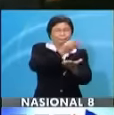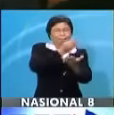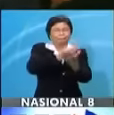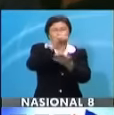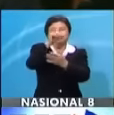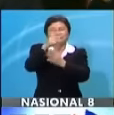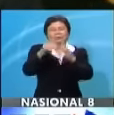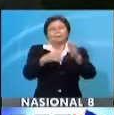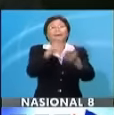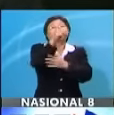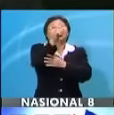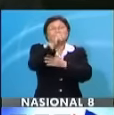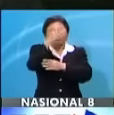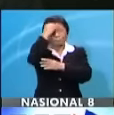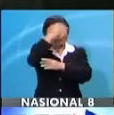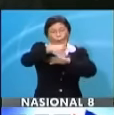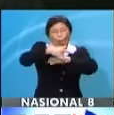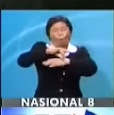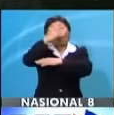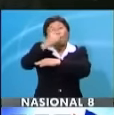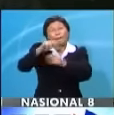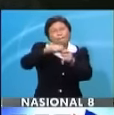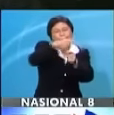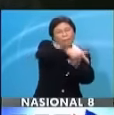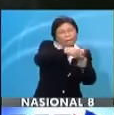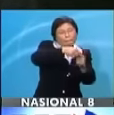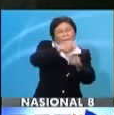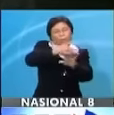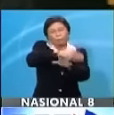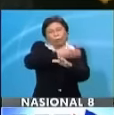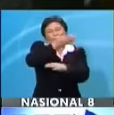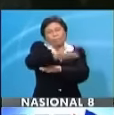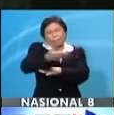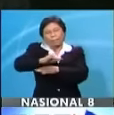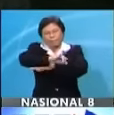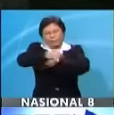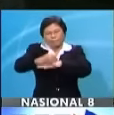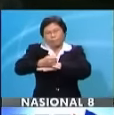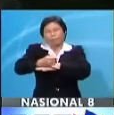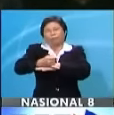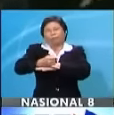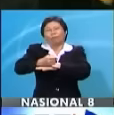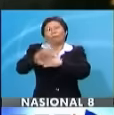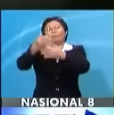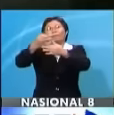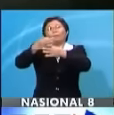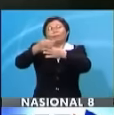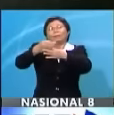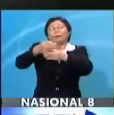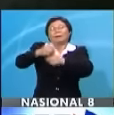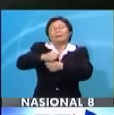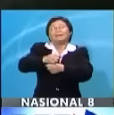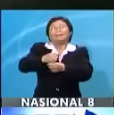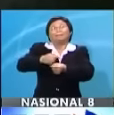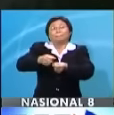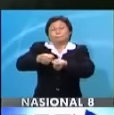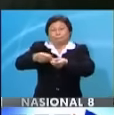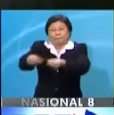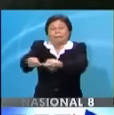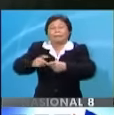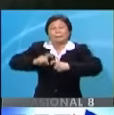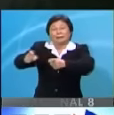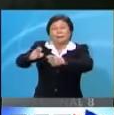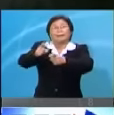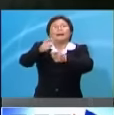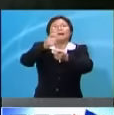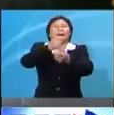Data tersebut diketahui awal memandangkan bayaran dibuat sebelum barang import dilepaskan daripada kawalan kastam di pelabuhan, sempadan